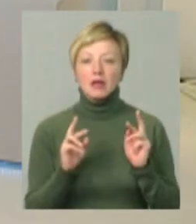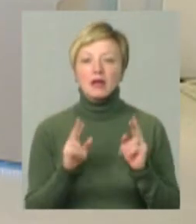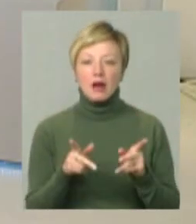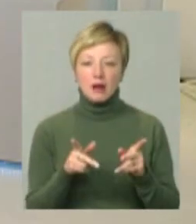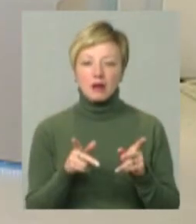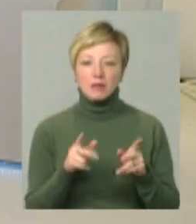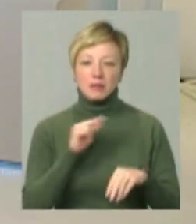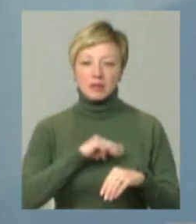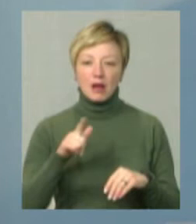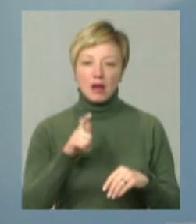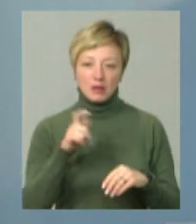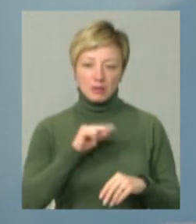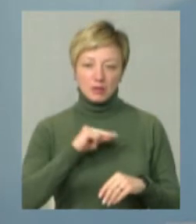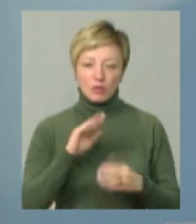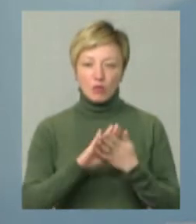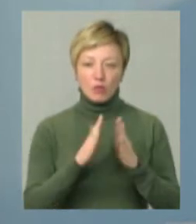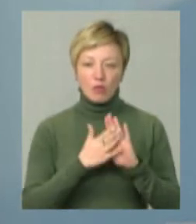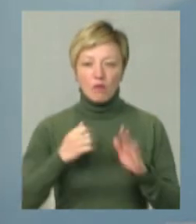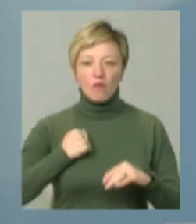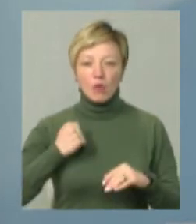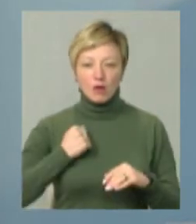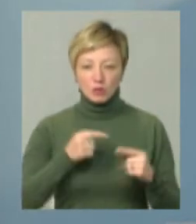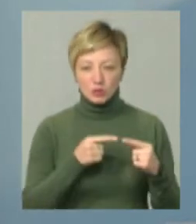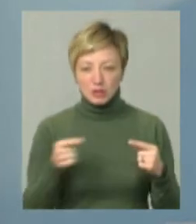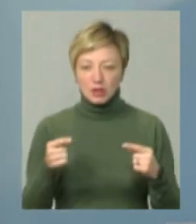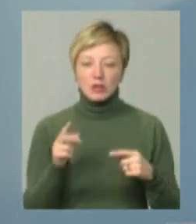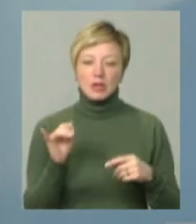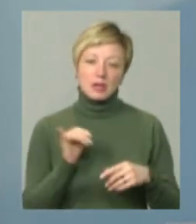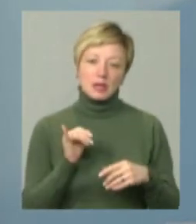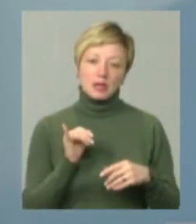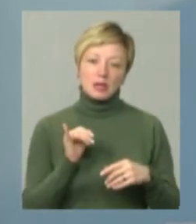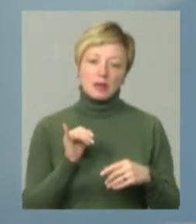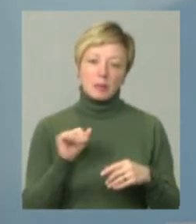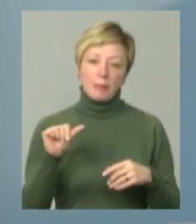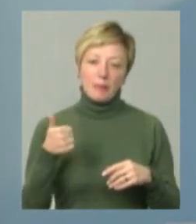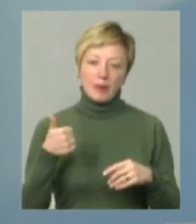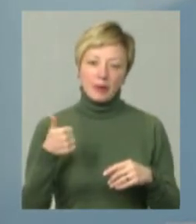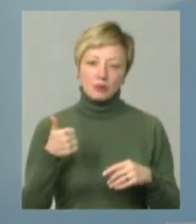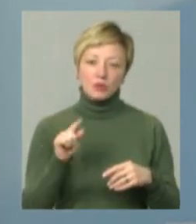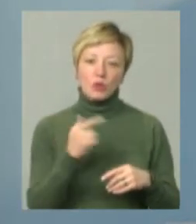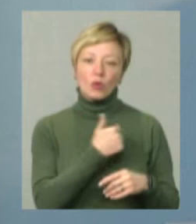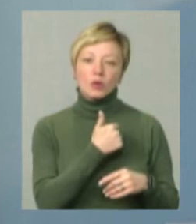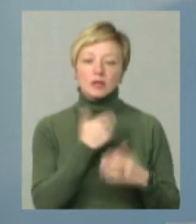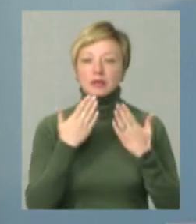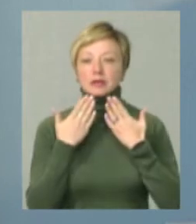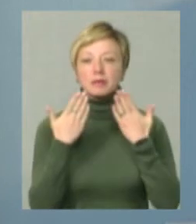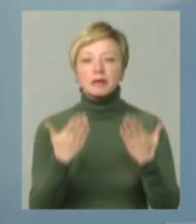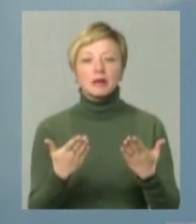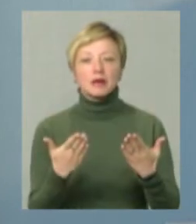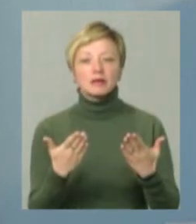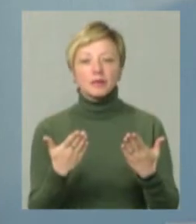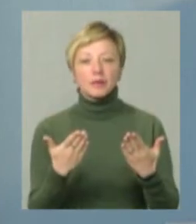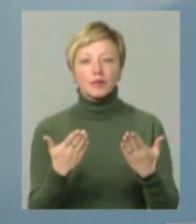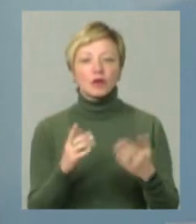як газівники Хмельниччини працюють в умовах воєнного стану. І перше, що я хотіла би вас